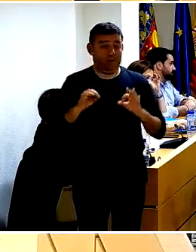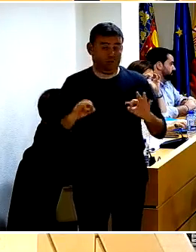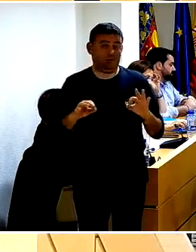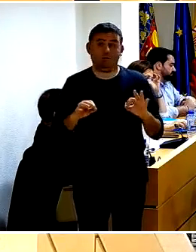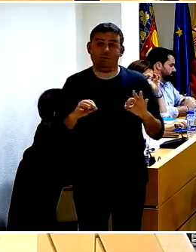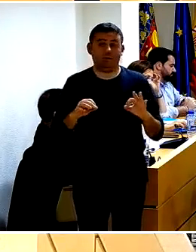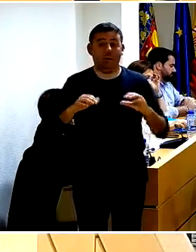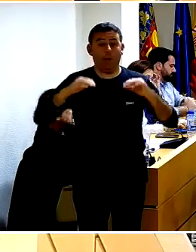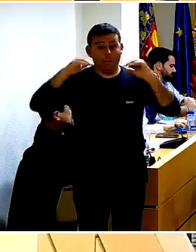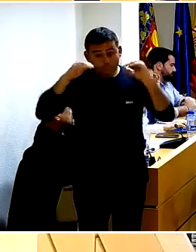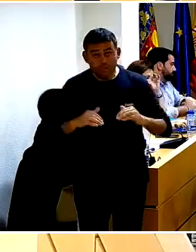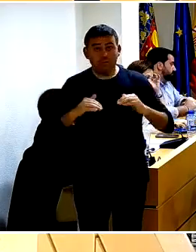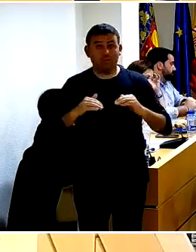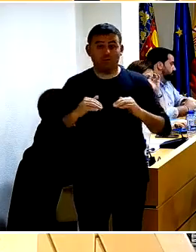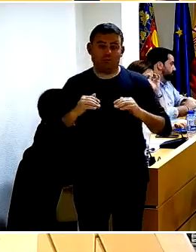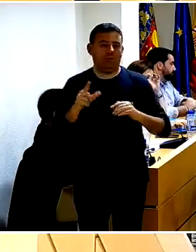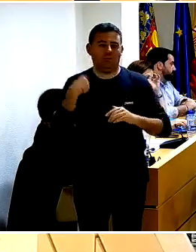necessita la ciutadania.